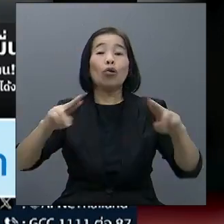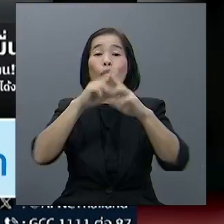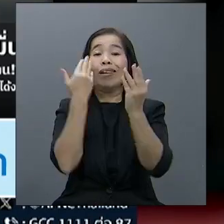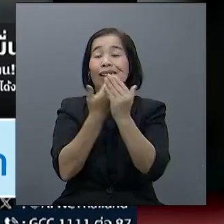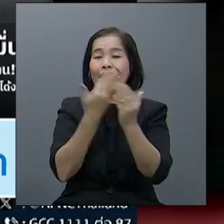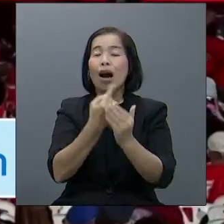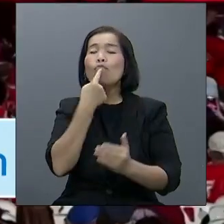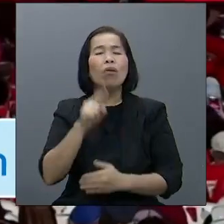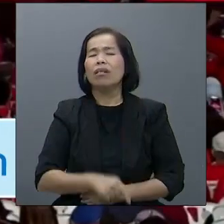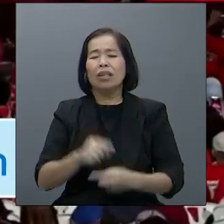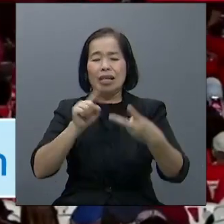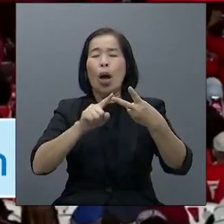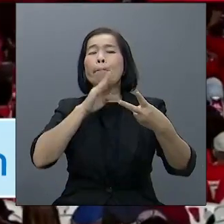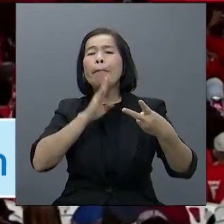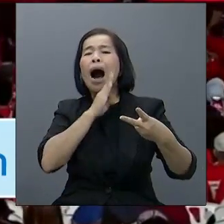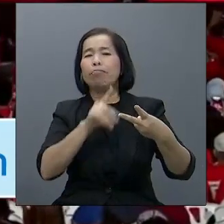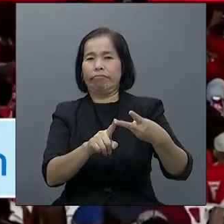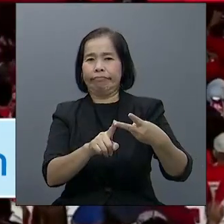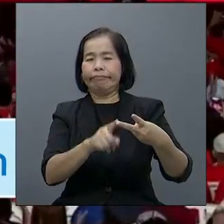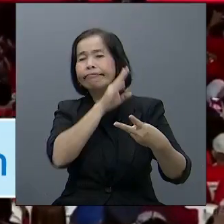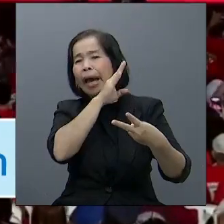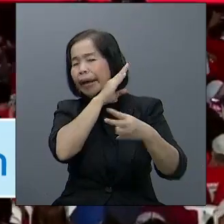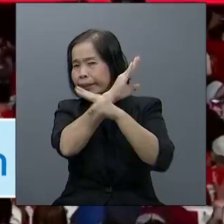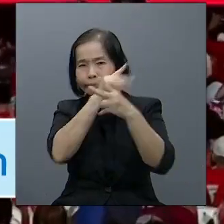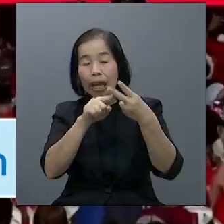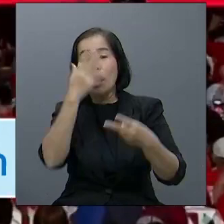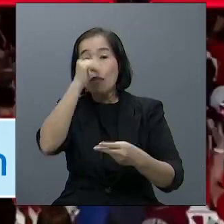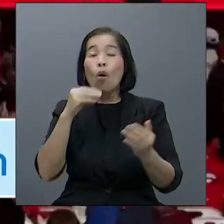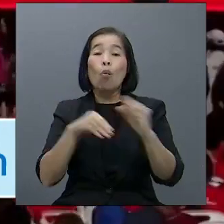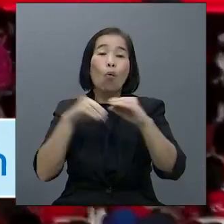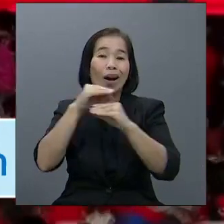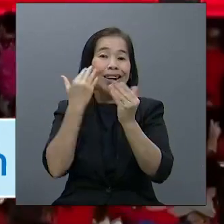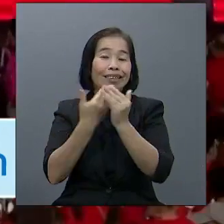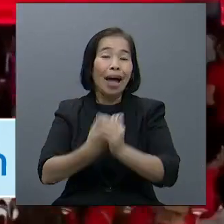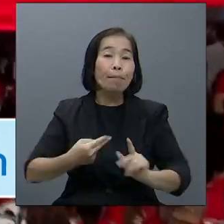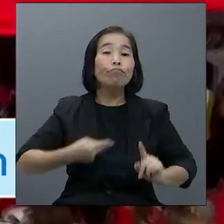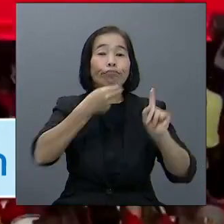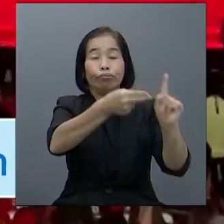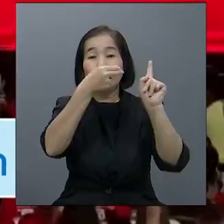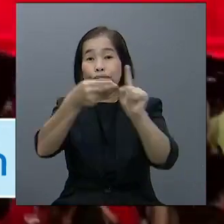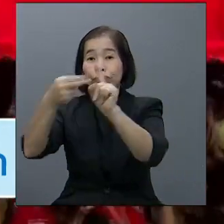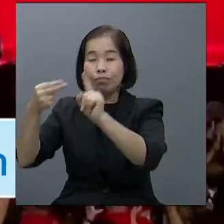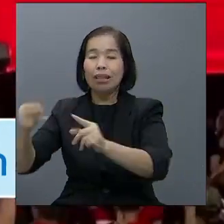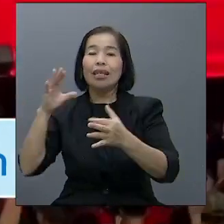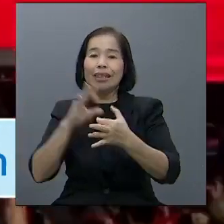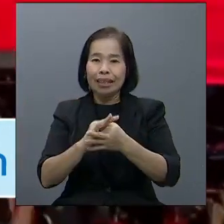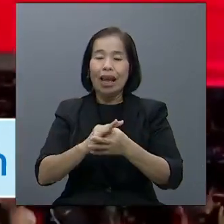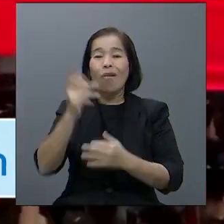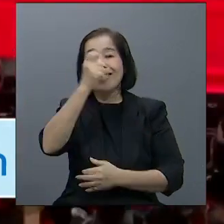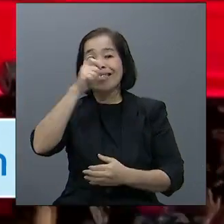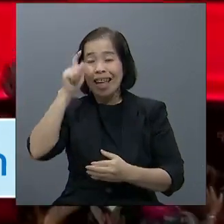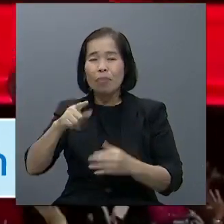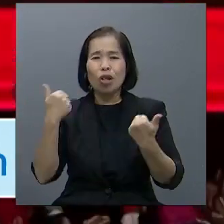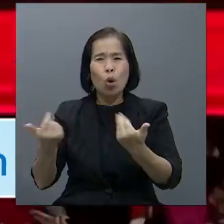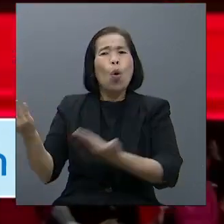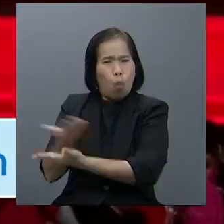นะว่าข้อมูลดังกล่าวไม่ได้เป็นข้อมูลที่ถูกต้องเพราะโครงการเติมเงิน 10,000 บาทผ่านดิจิทัลวอลเล็ตอย่างที่ทราบกันยังอยู่ระ